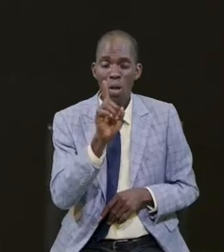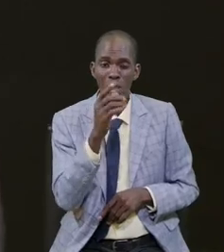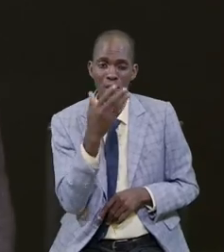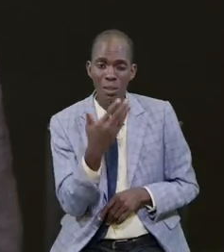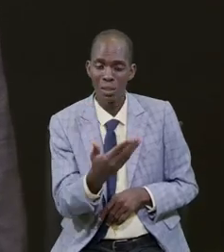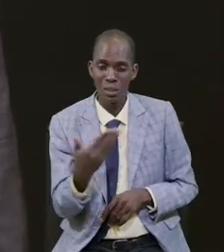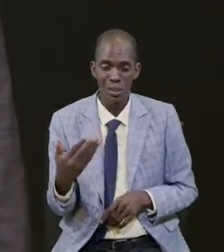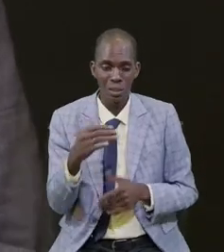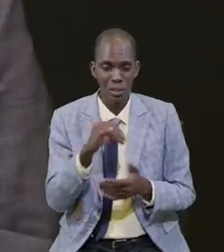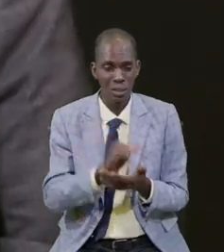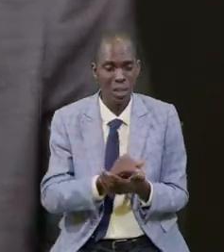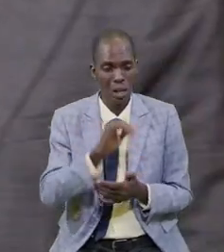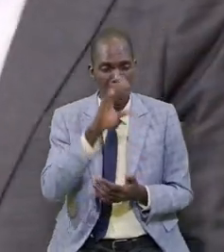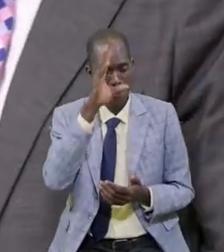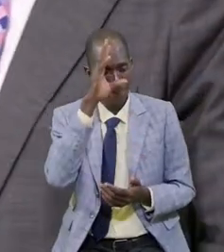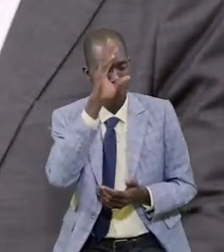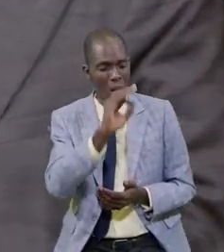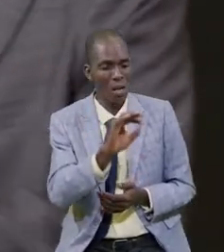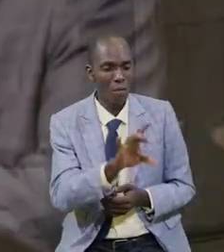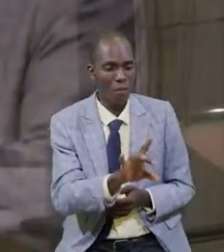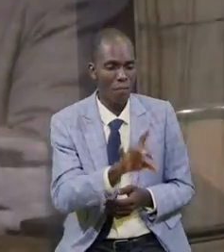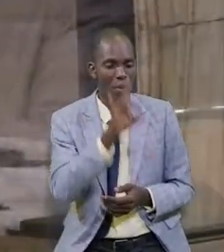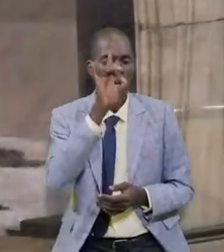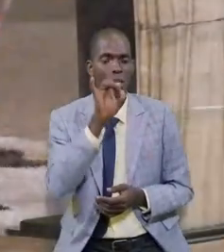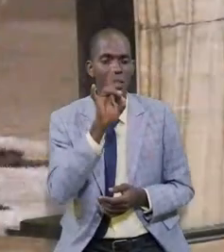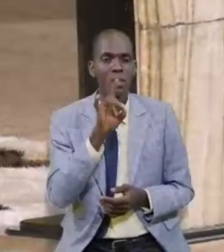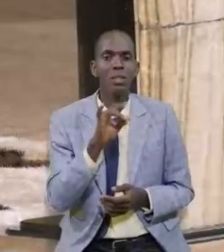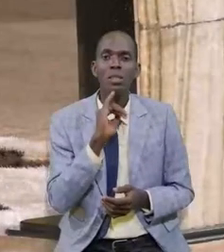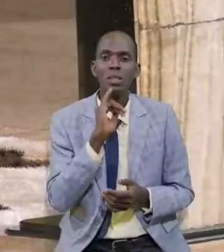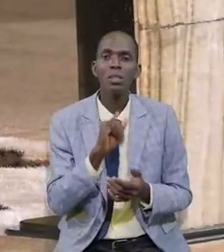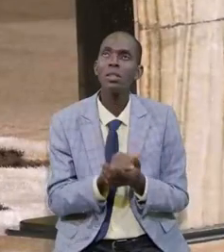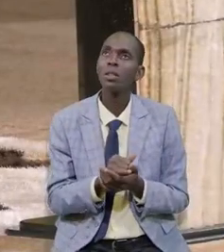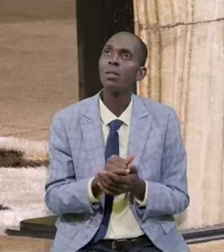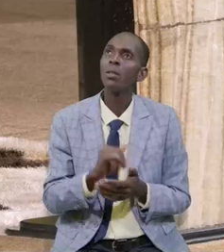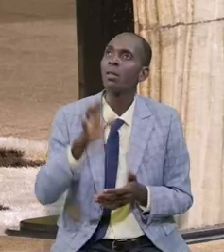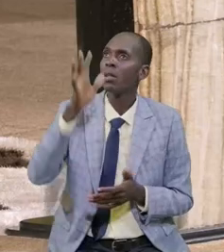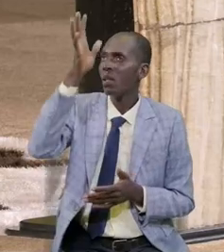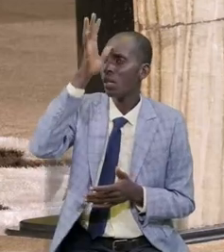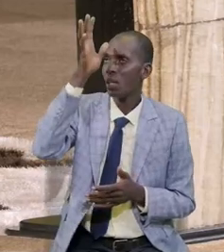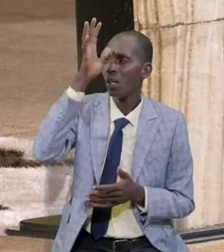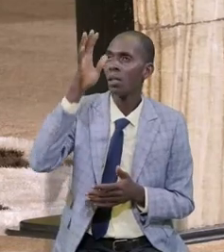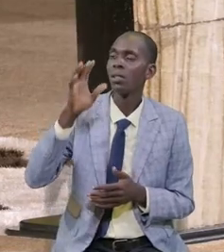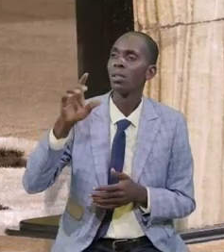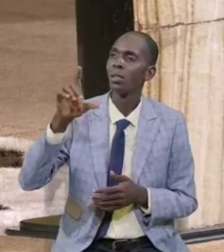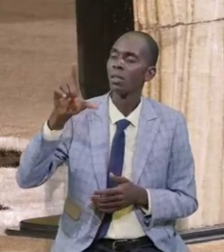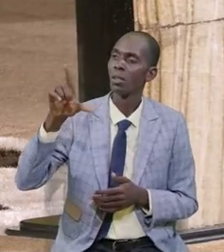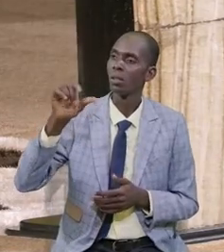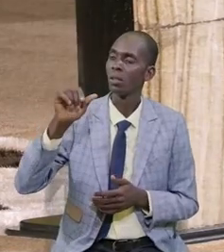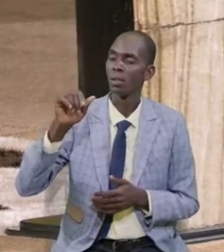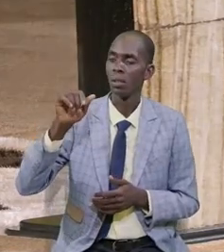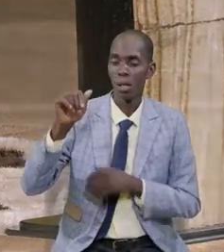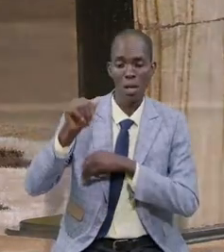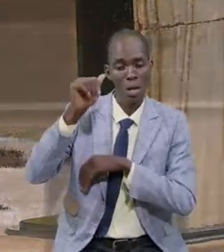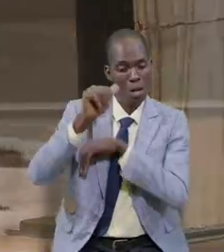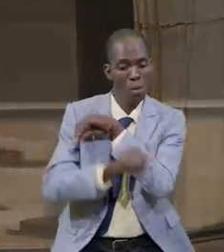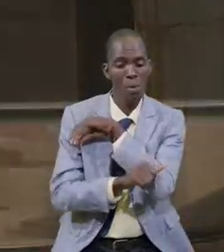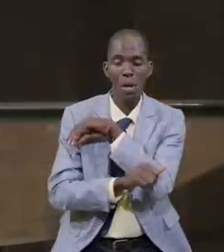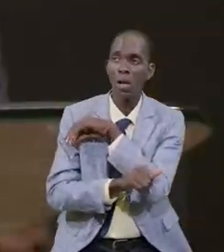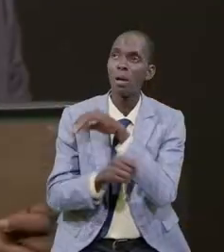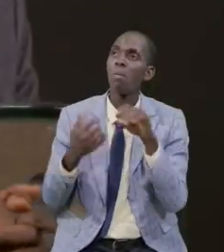la chose qu'il a distinguée, il a dit, Père Abraham, il a dit, envoie Lazare pour